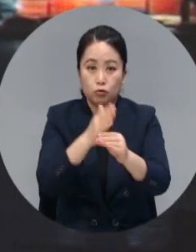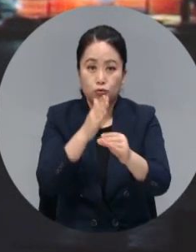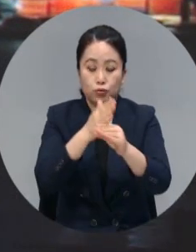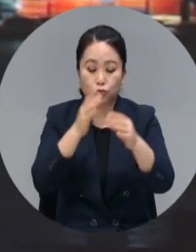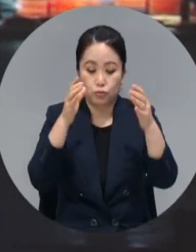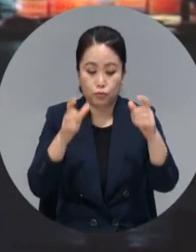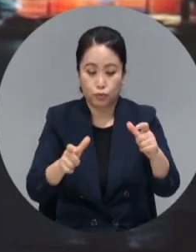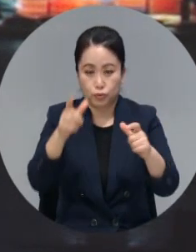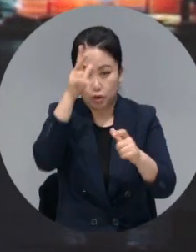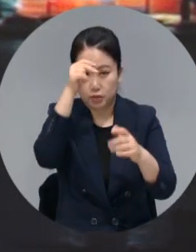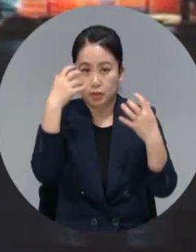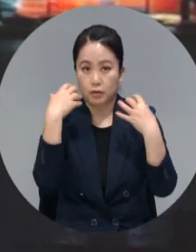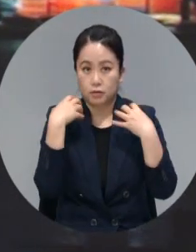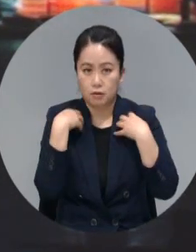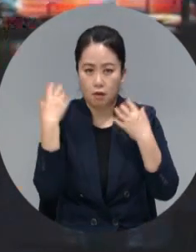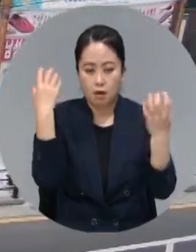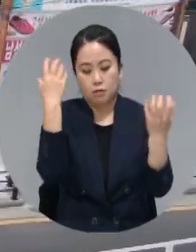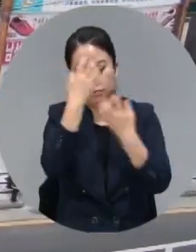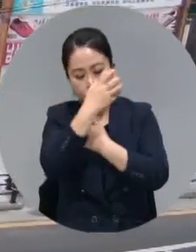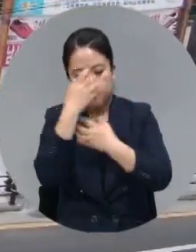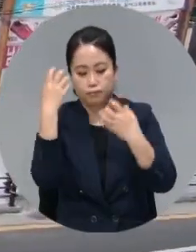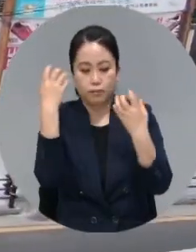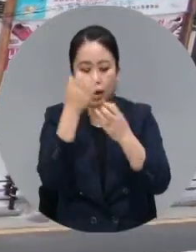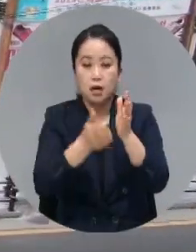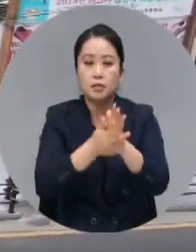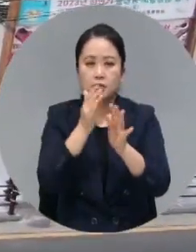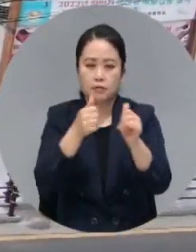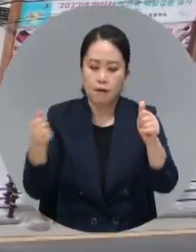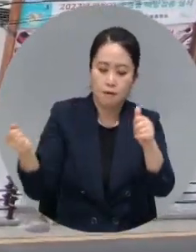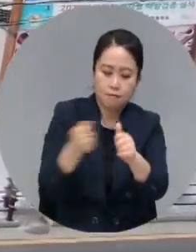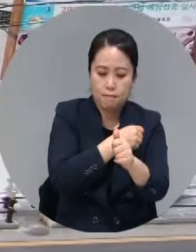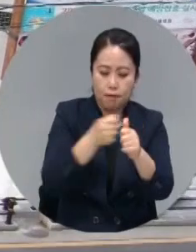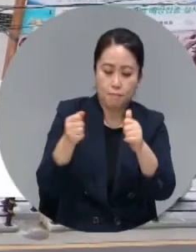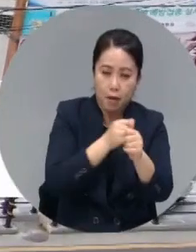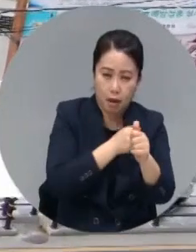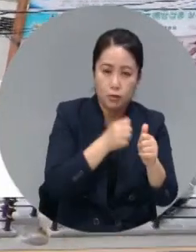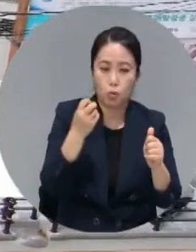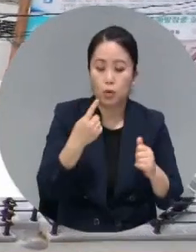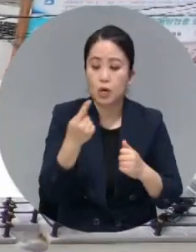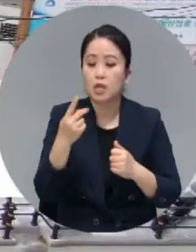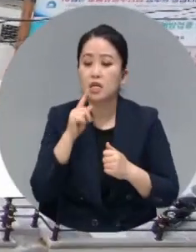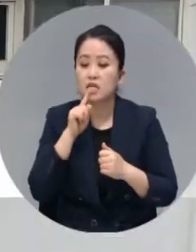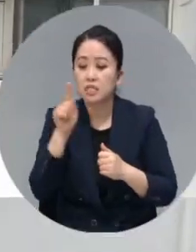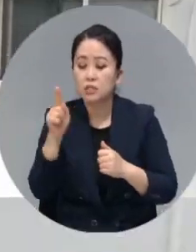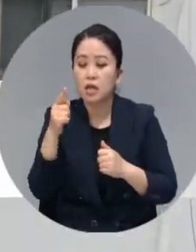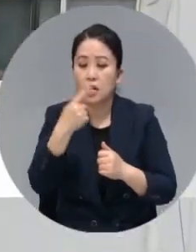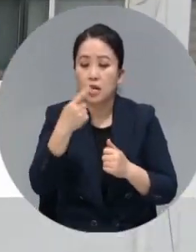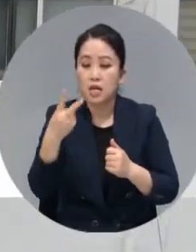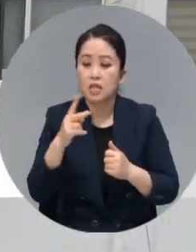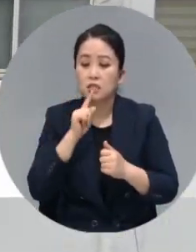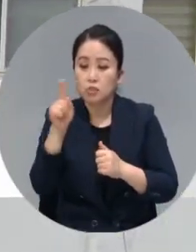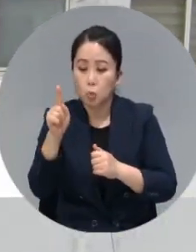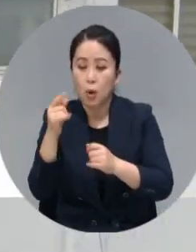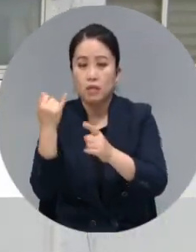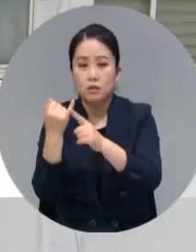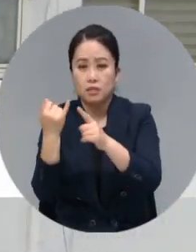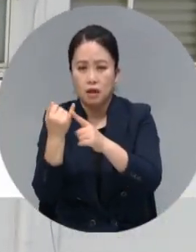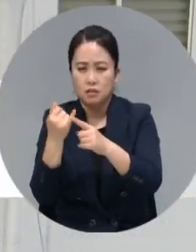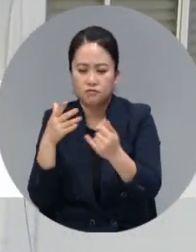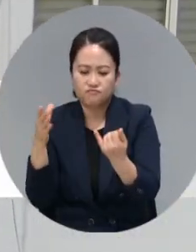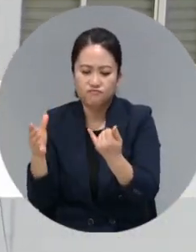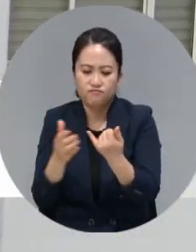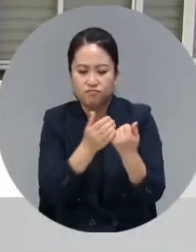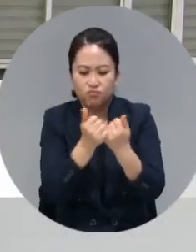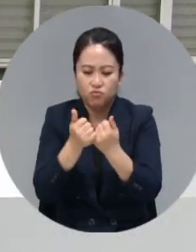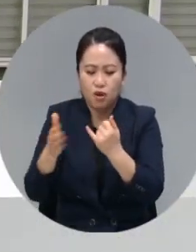중부경찰서는 수치에 시민들을 무차별 폭행하고 일리에 신고하려 여성을 추행한 혐의로 20대 남성을